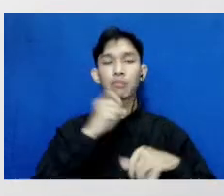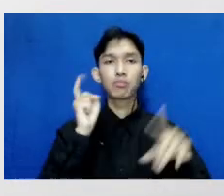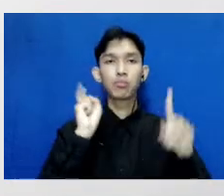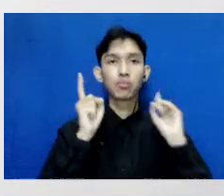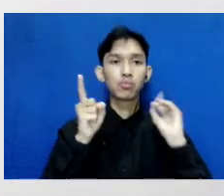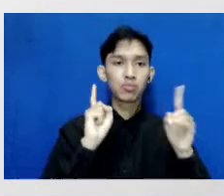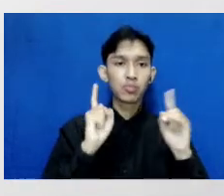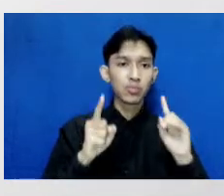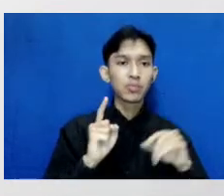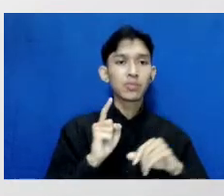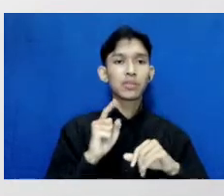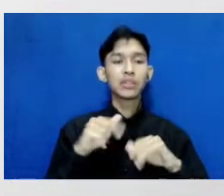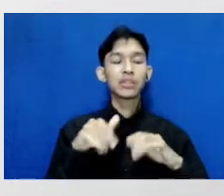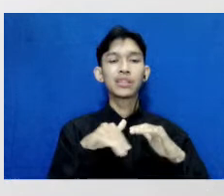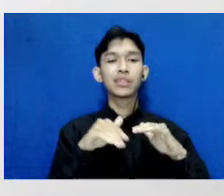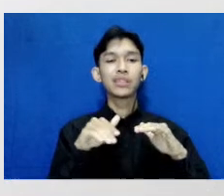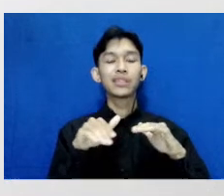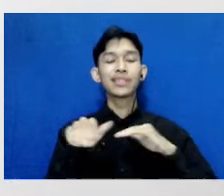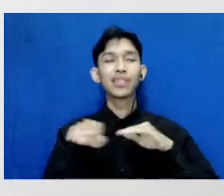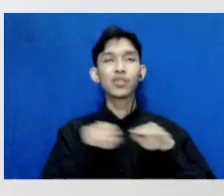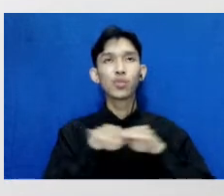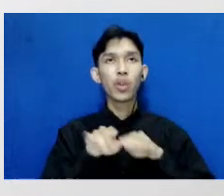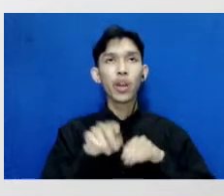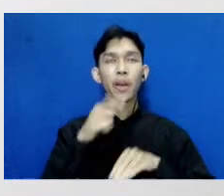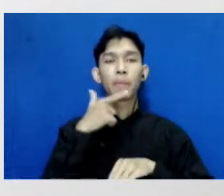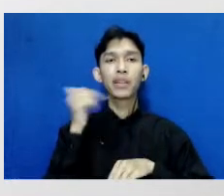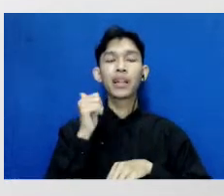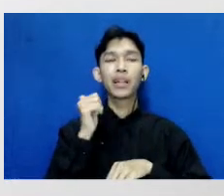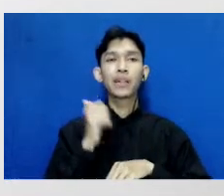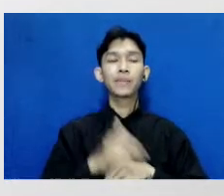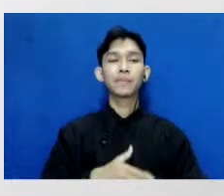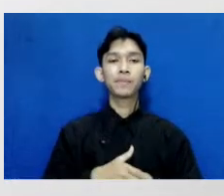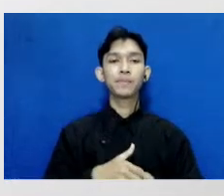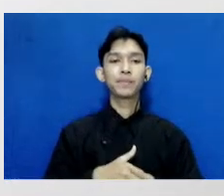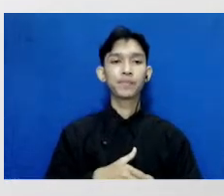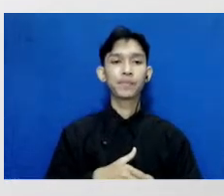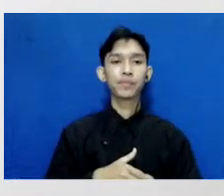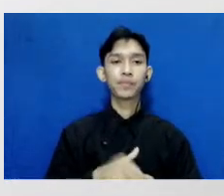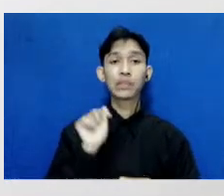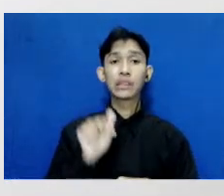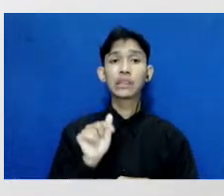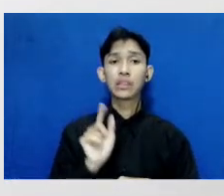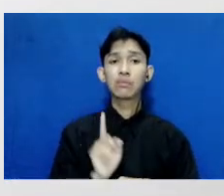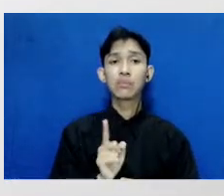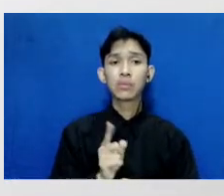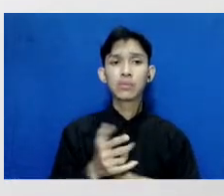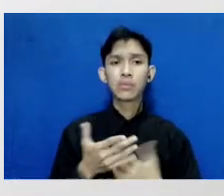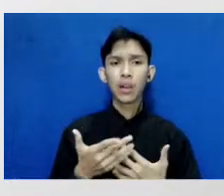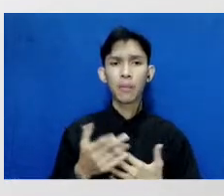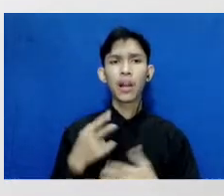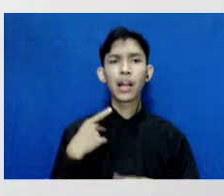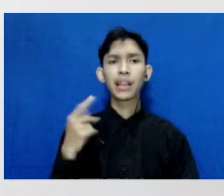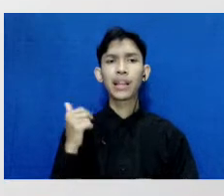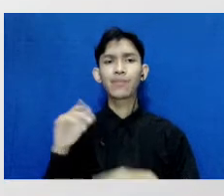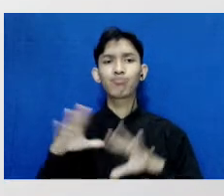berdasarkan kepentingan yang bisa diakomodasi. Lalu itu sebabnya kita bicara